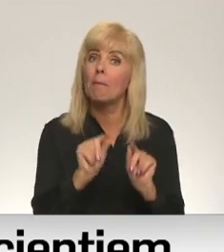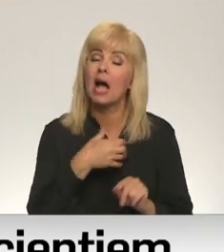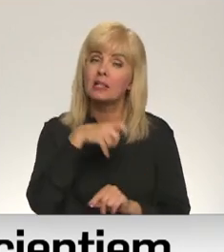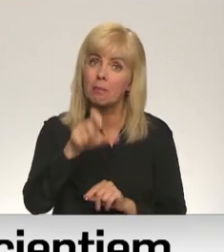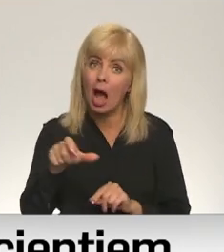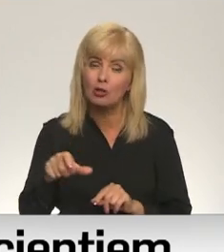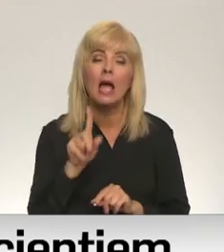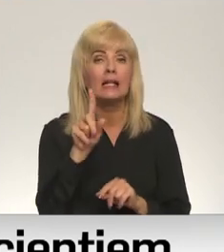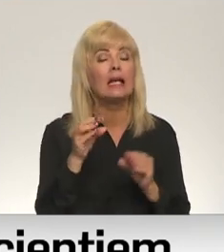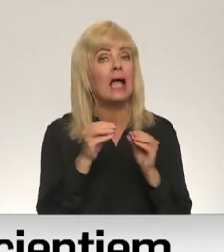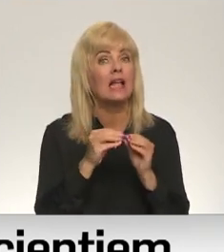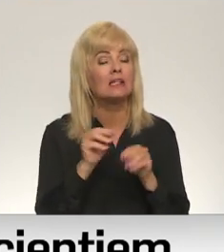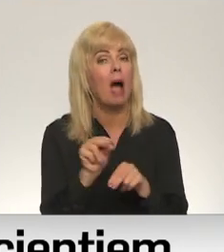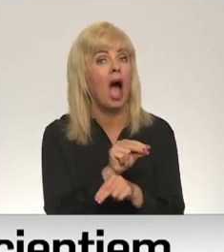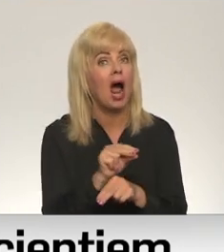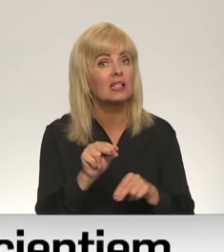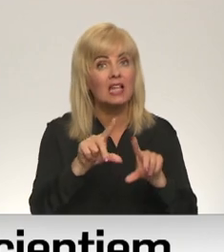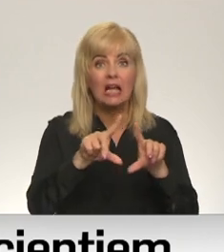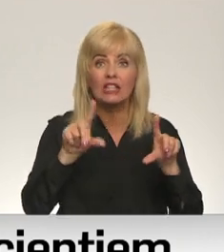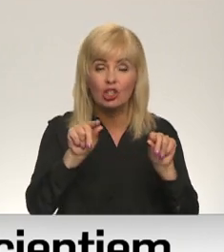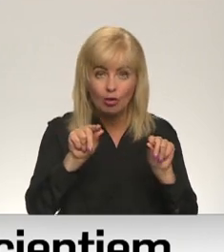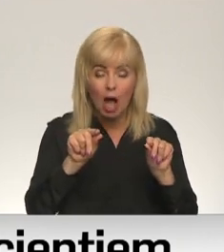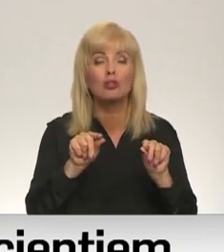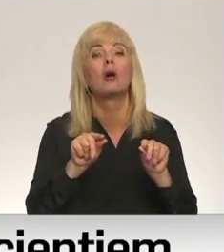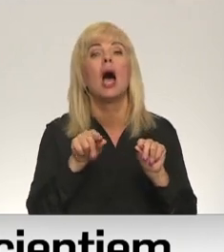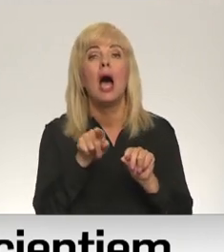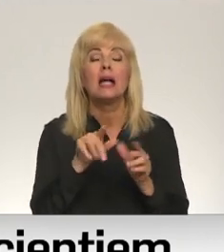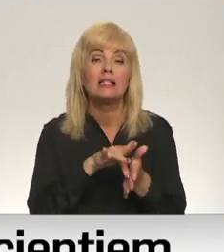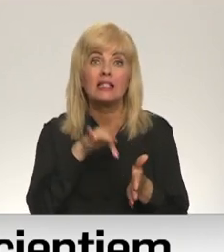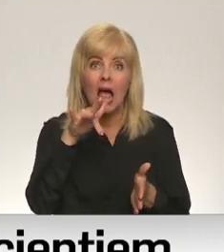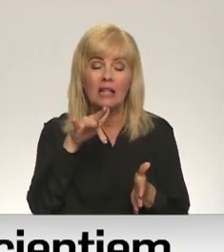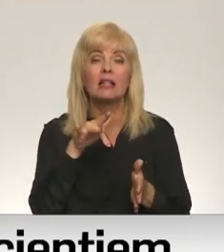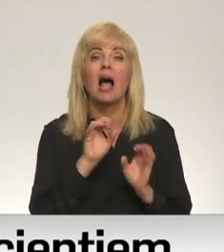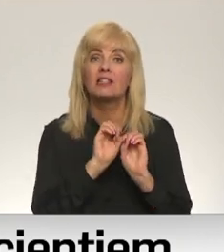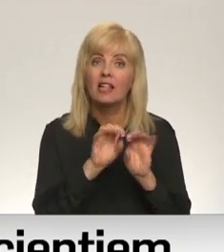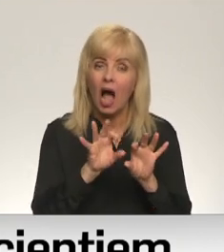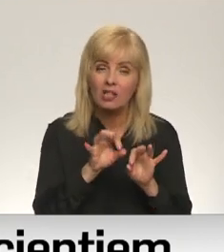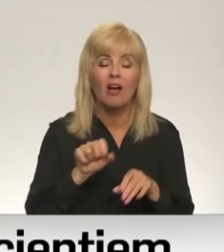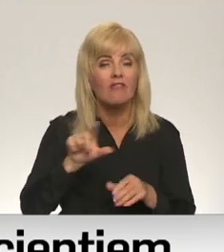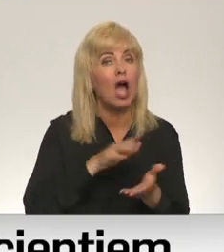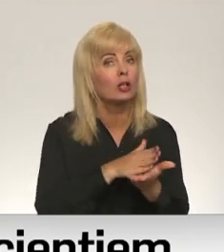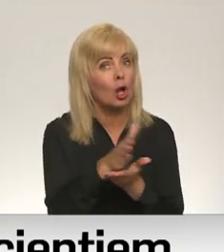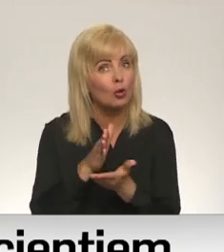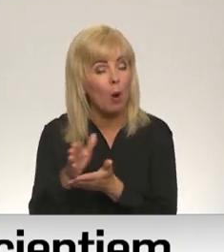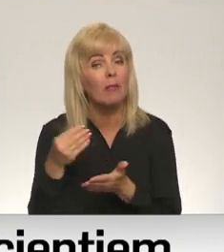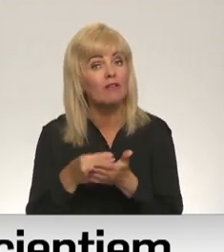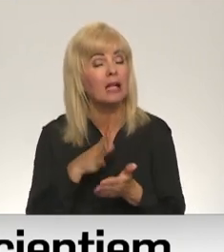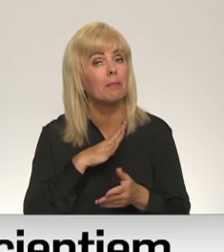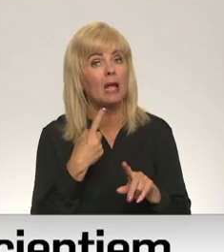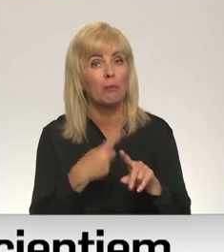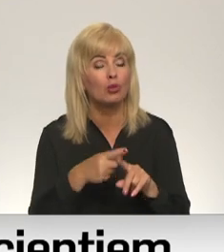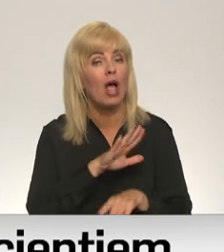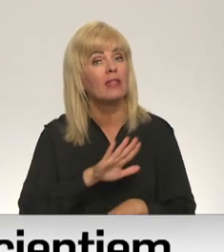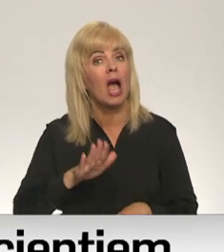tikai 10 ārstniecības iestādēs. Tomēr priekšstatu tie dod. Centrā gan norāda, ka vairākās jomās vērtējumi bijuši pozitīvāk nekā